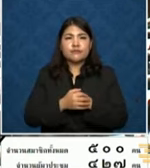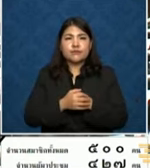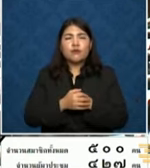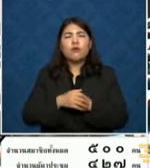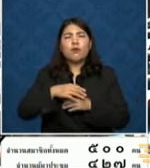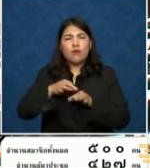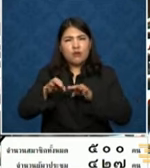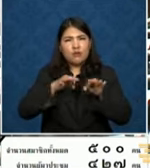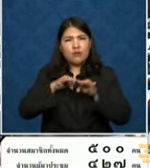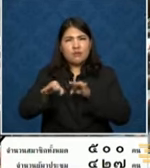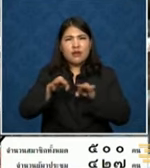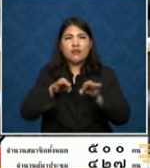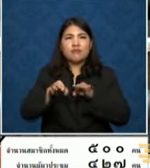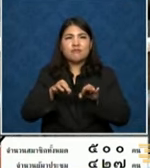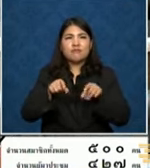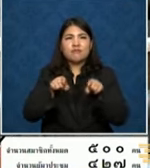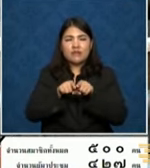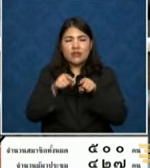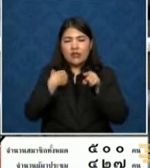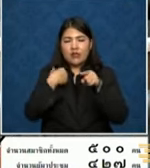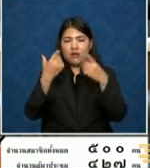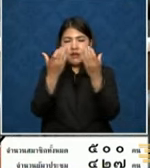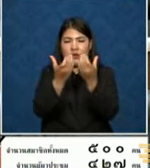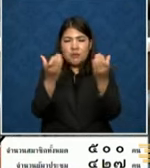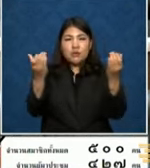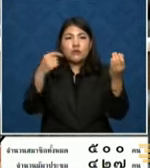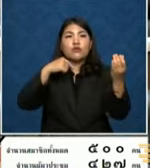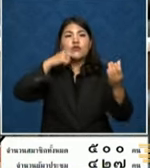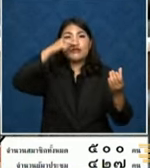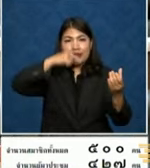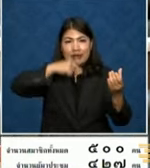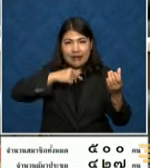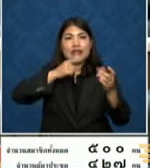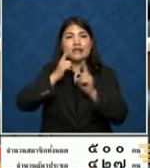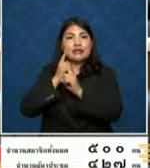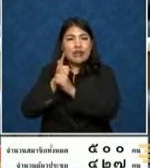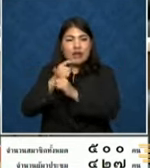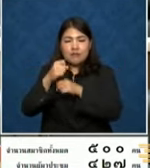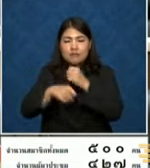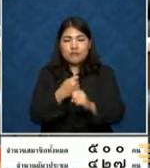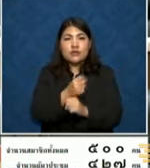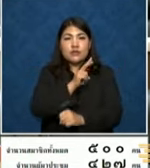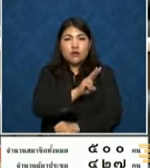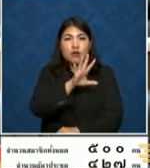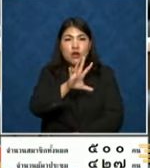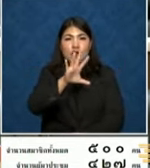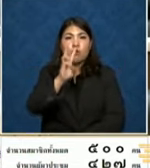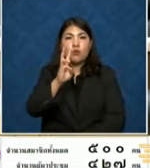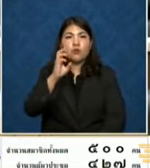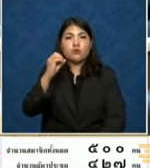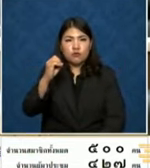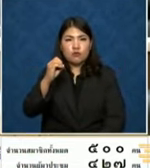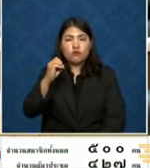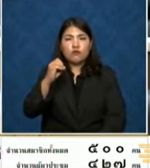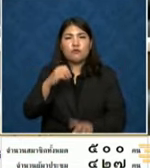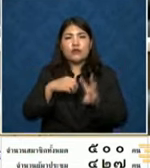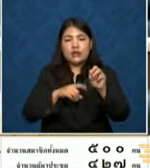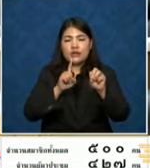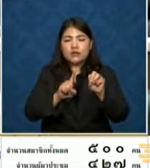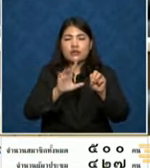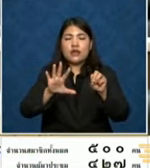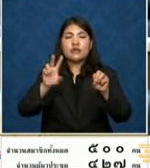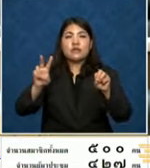ครับที่เราเรียกกันว่าตามรัฐธรรมนูญแห่งราชอาณาจักรไทยปี2560มาตรา